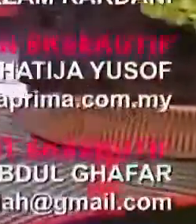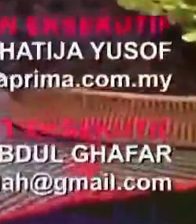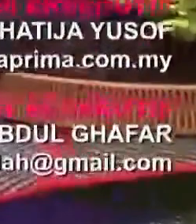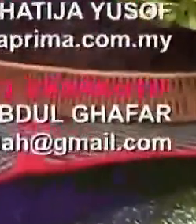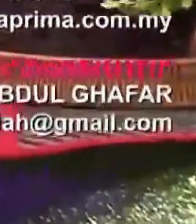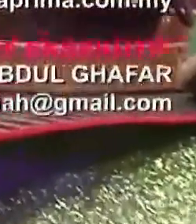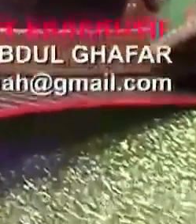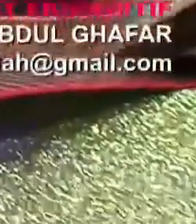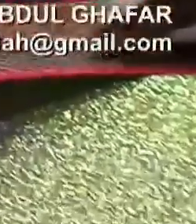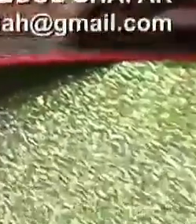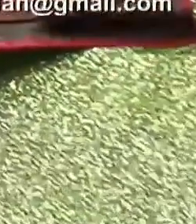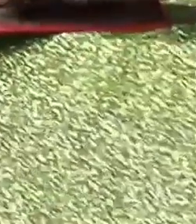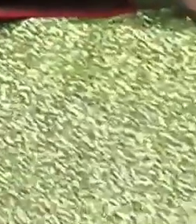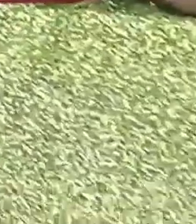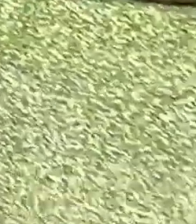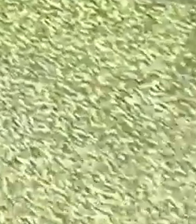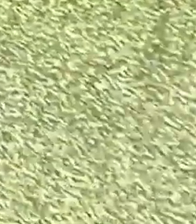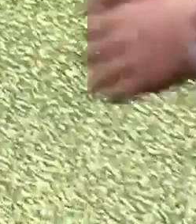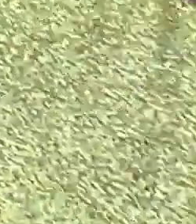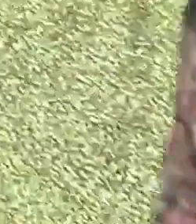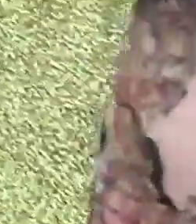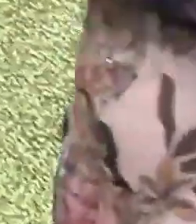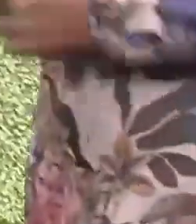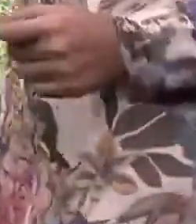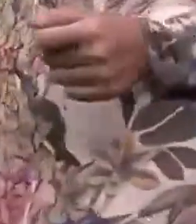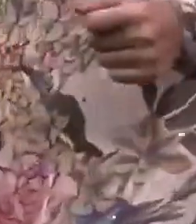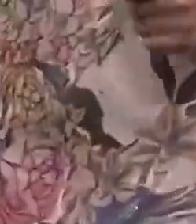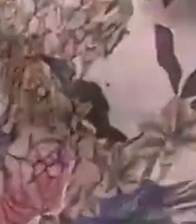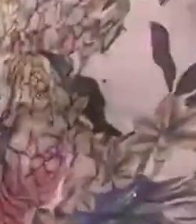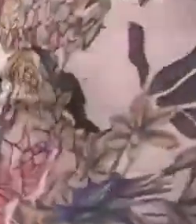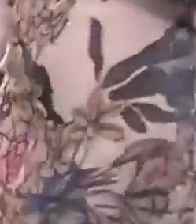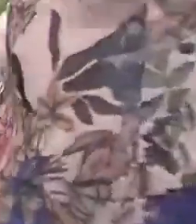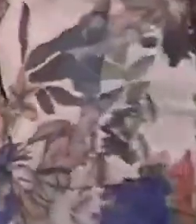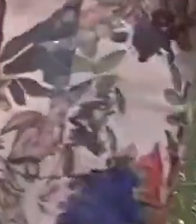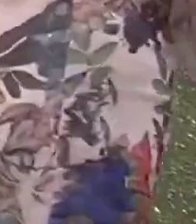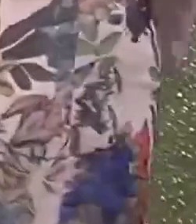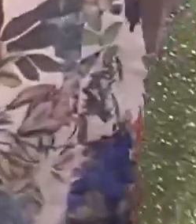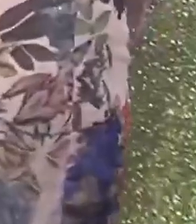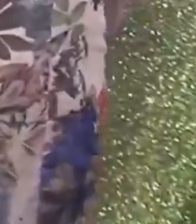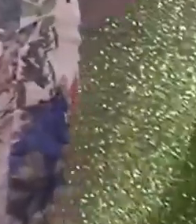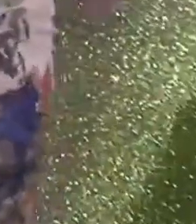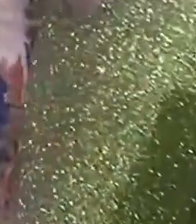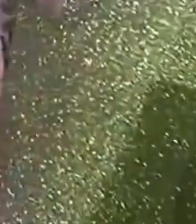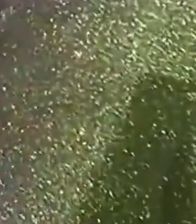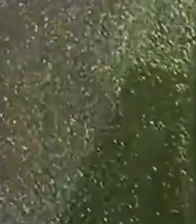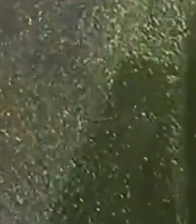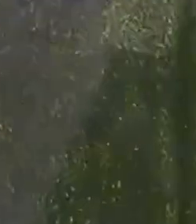mali chan ketipung payo. Duduk melukis di hujung